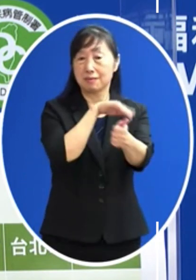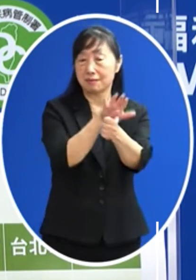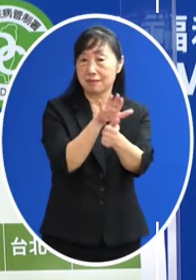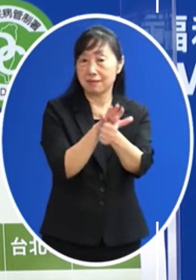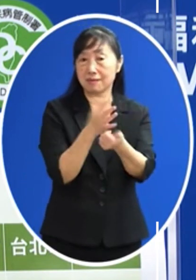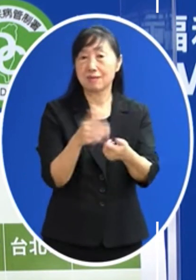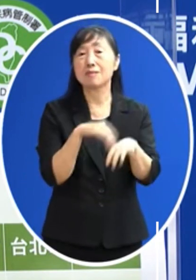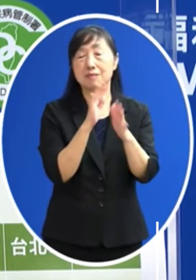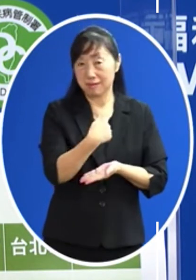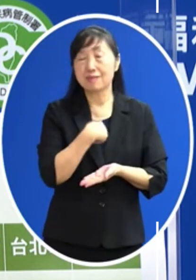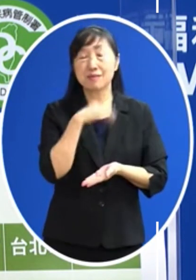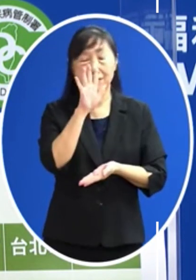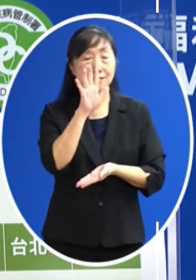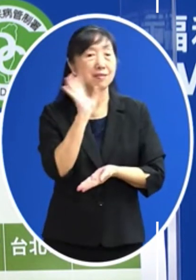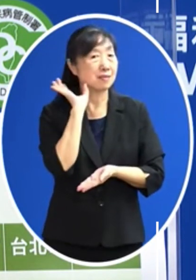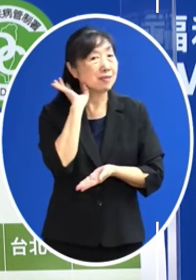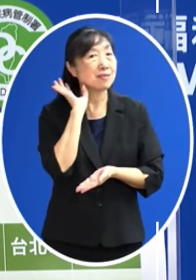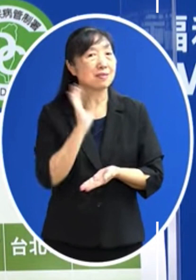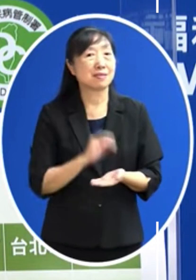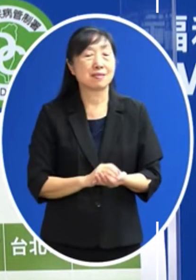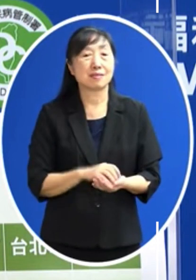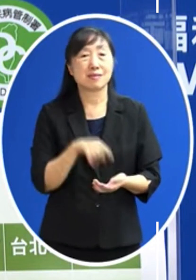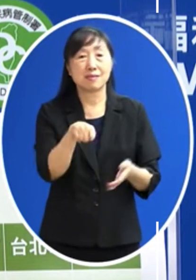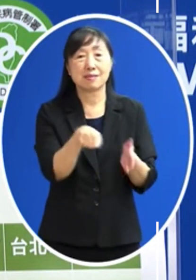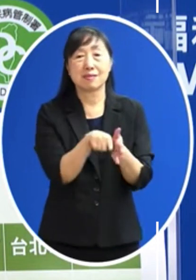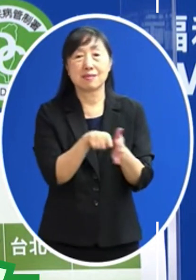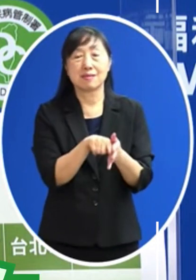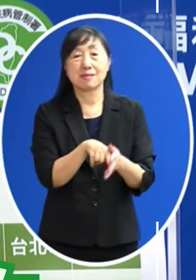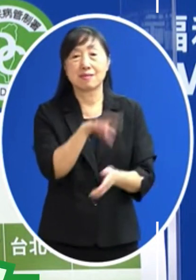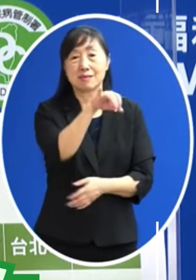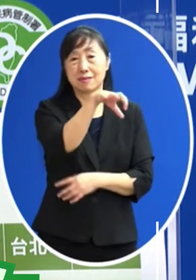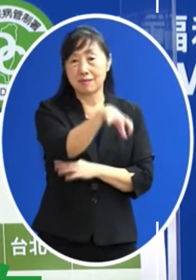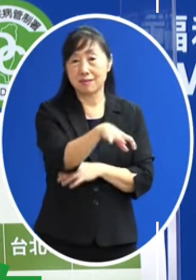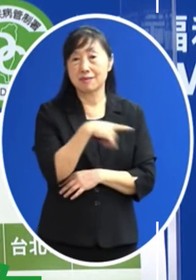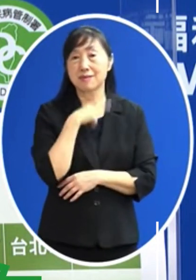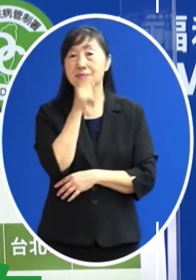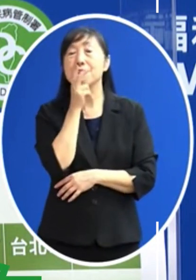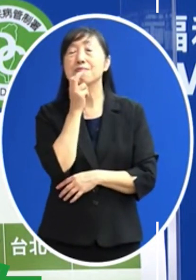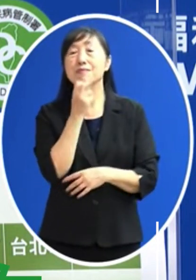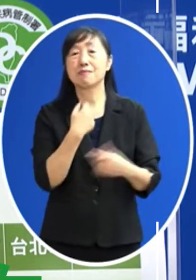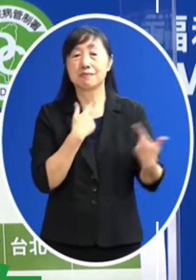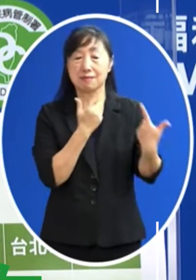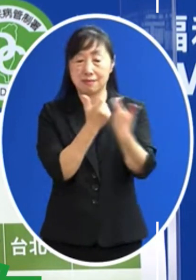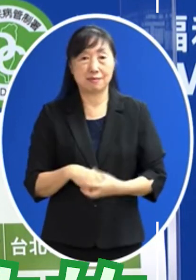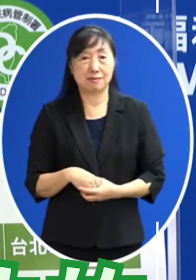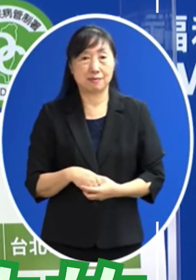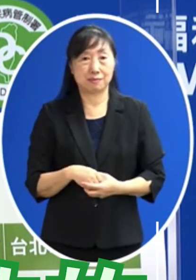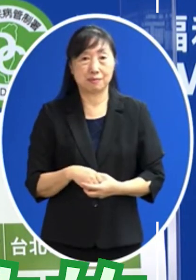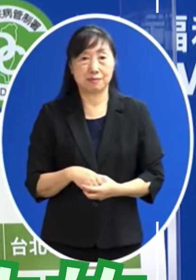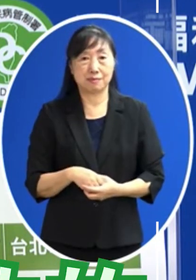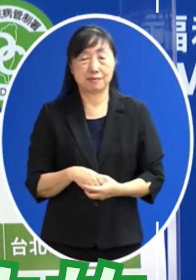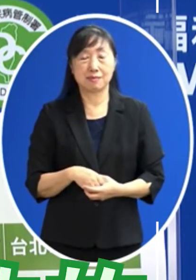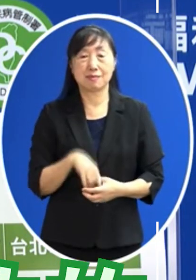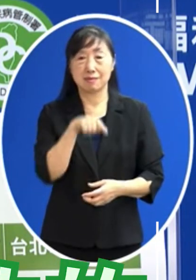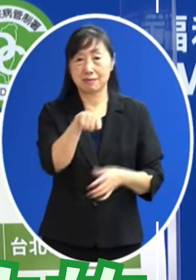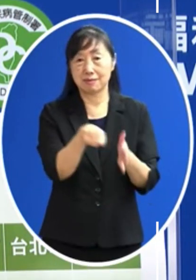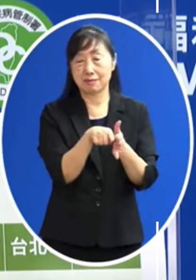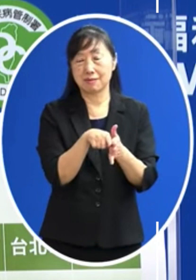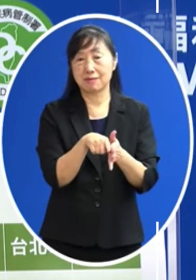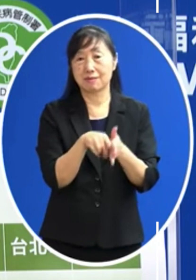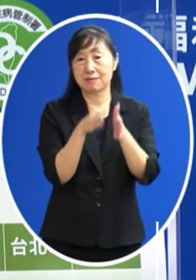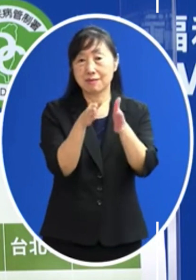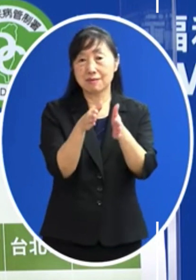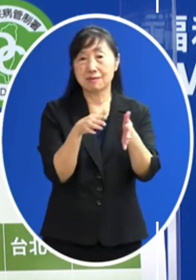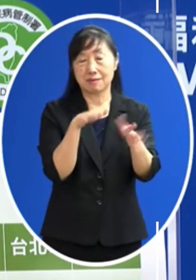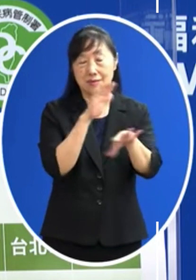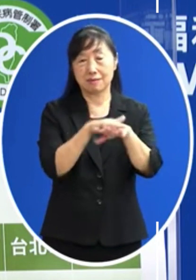尽全力在做。中央跟地方在这个时候一定要能够相互的合作，资源做最有效的一个